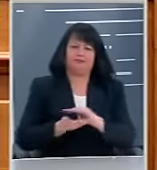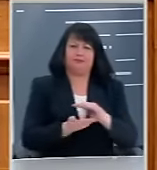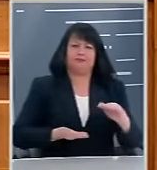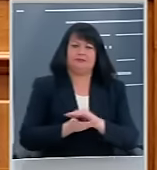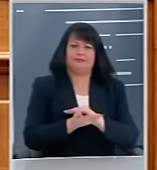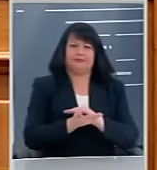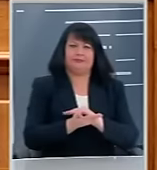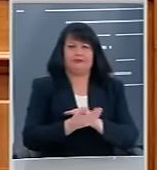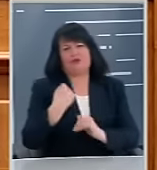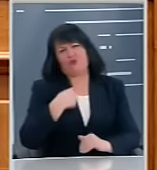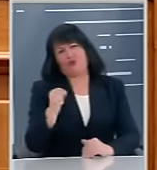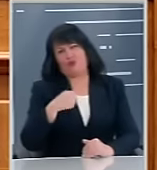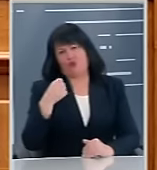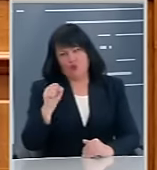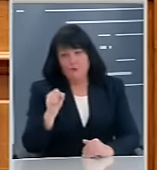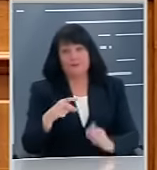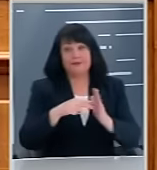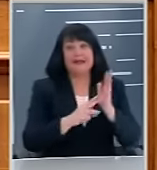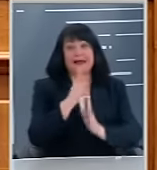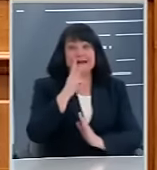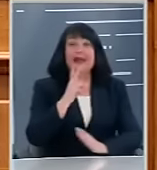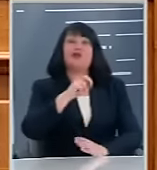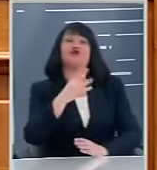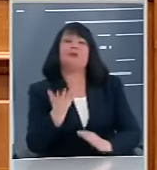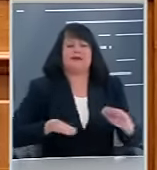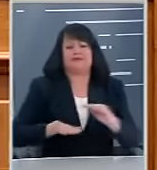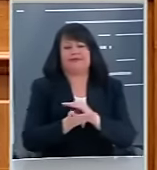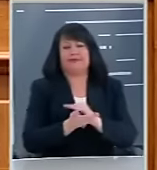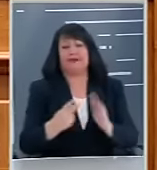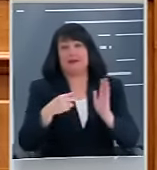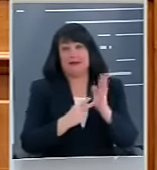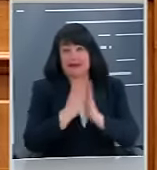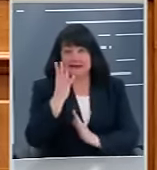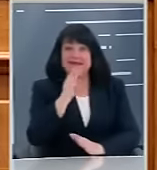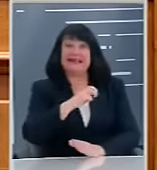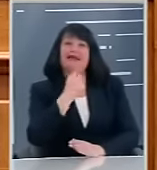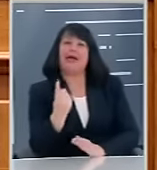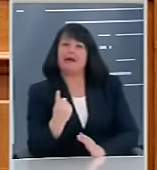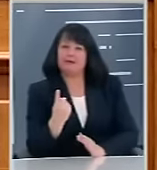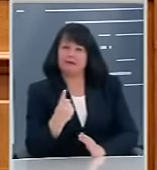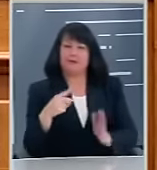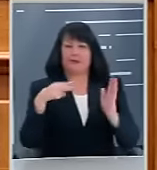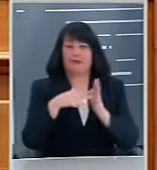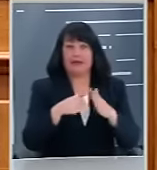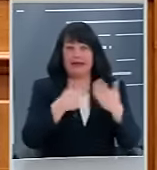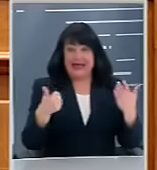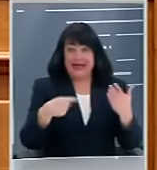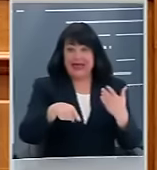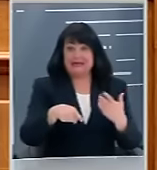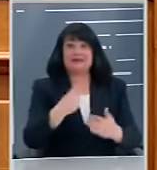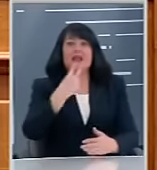ενδικοφανείς προσφυγές, το 2013 25, το 2014 31, το 2016 κουβέντες